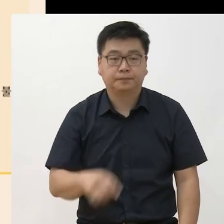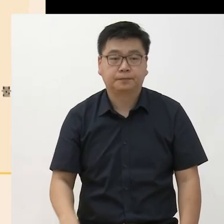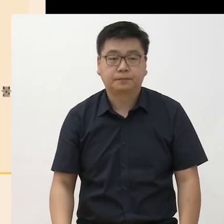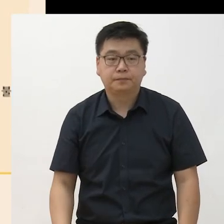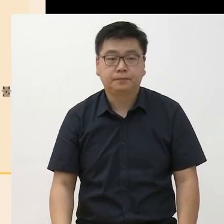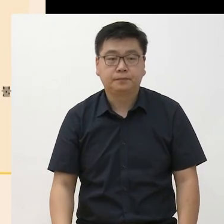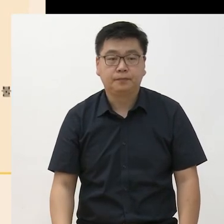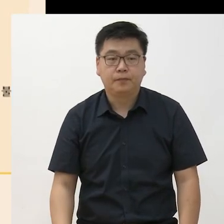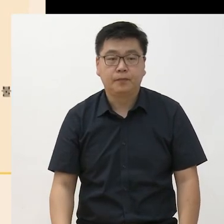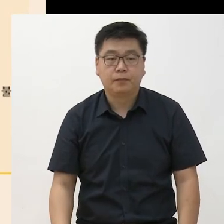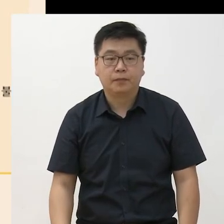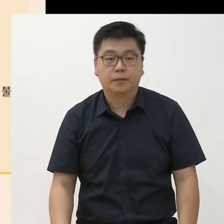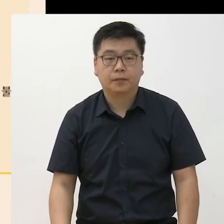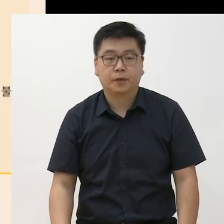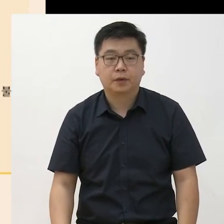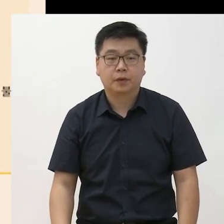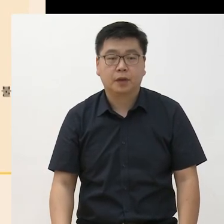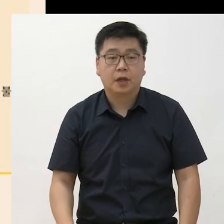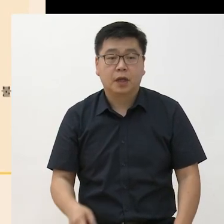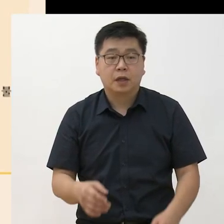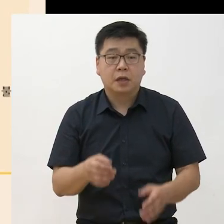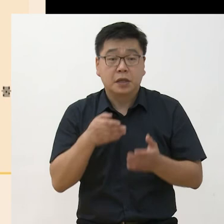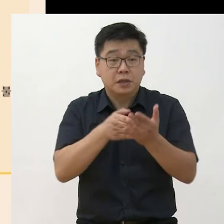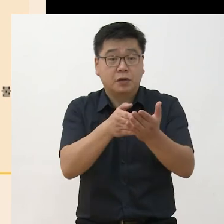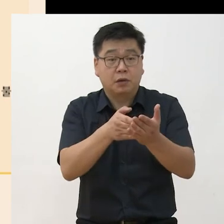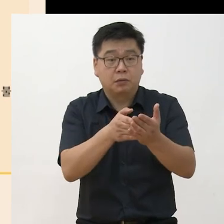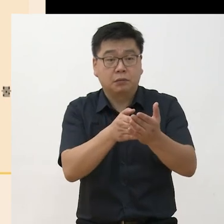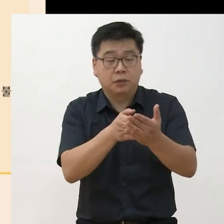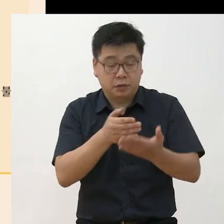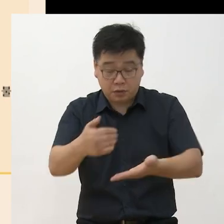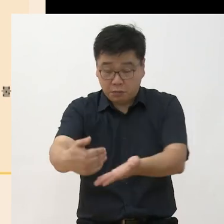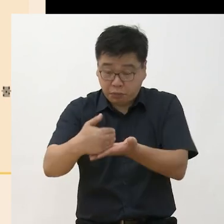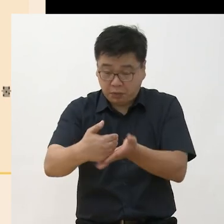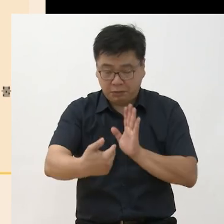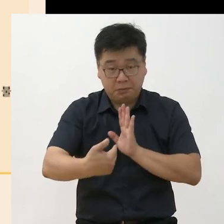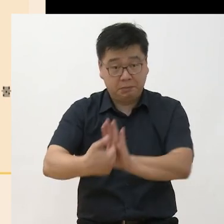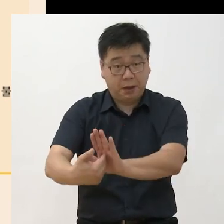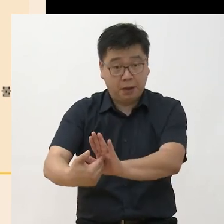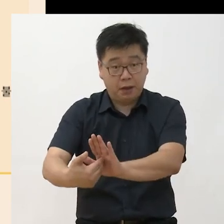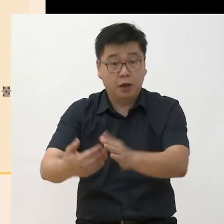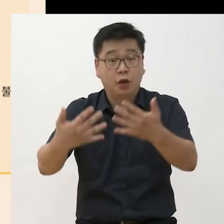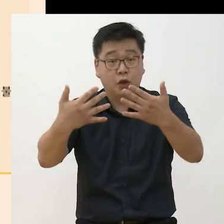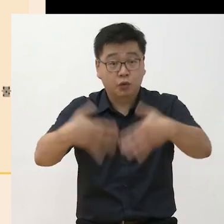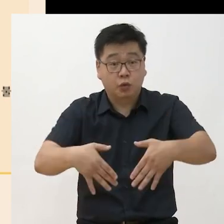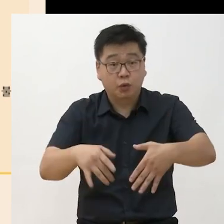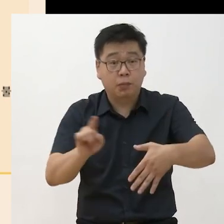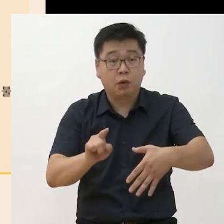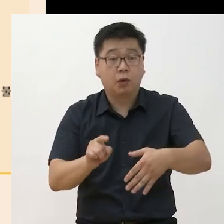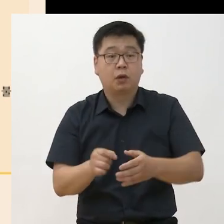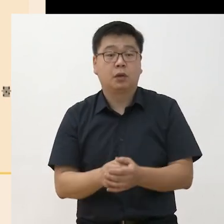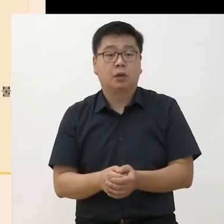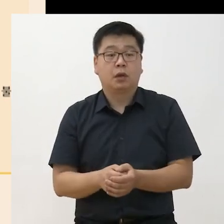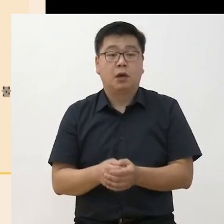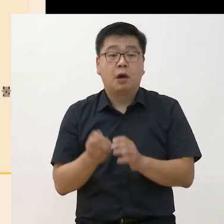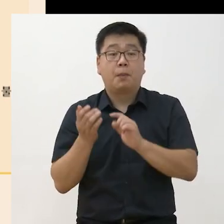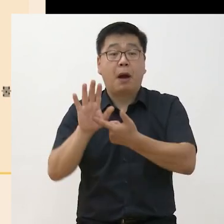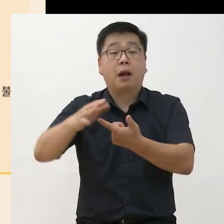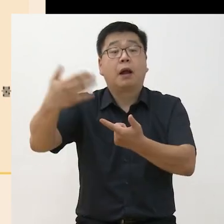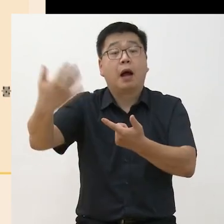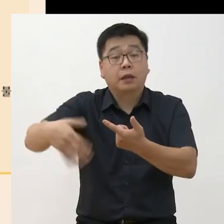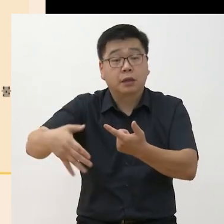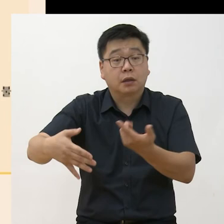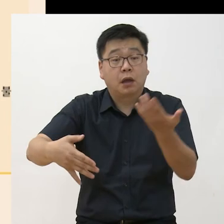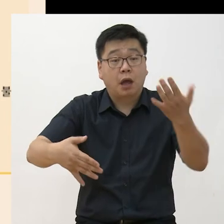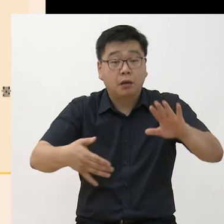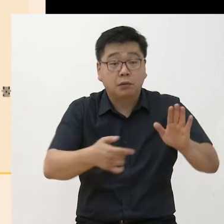예, 그 다음에 이제 그 신청 부적격자에 대한 내용입니다. 미발표 작품이 이미 지면에 온라인 매체 등을 통해 발표된